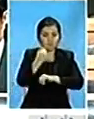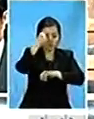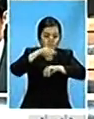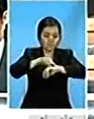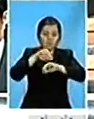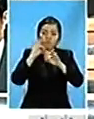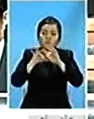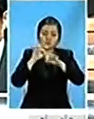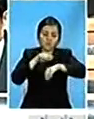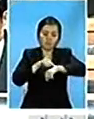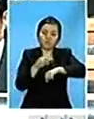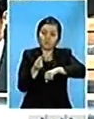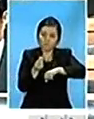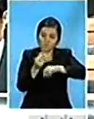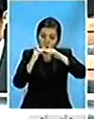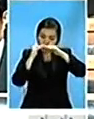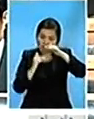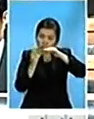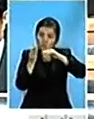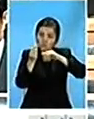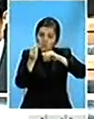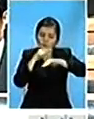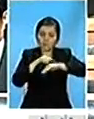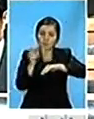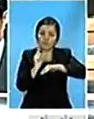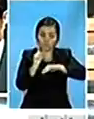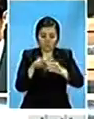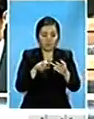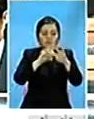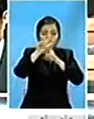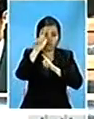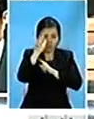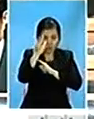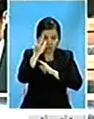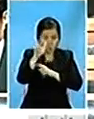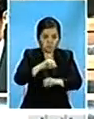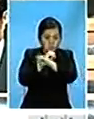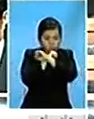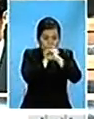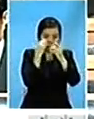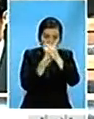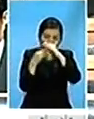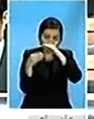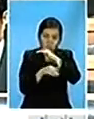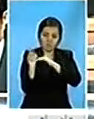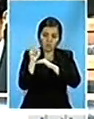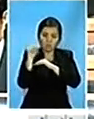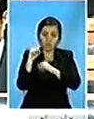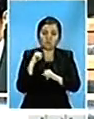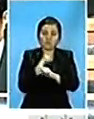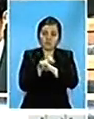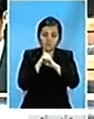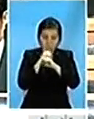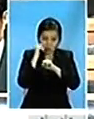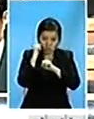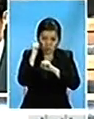ไหร่ 3. จะป้องกันทุจริตจากการใช้วิธีจ้างเหมาออกแบบ